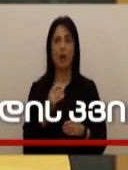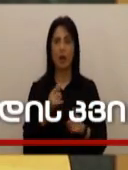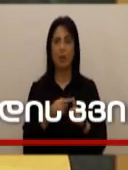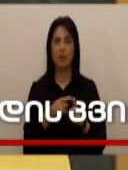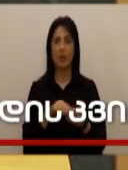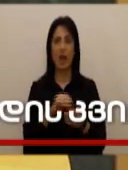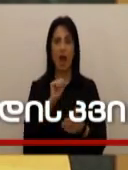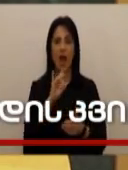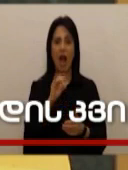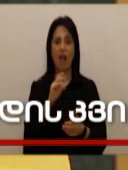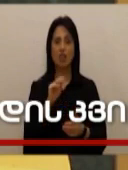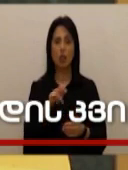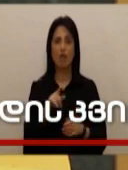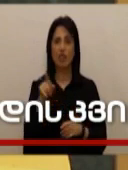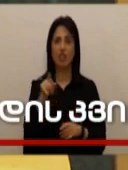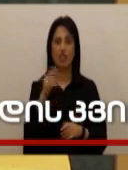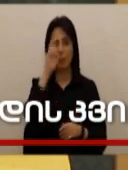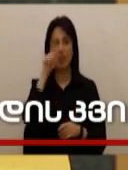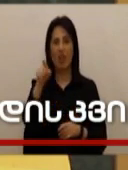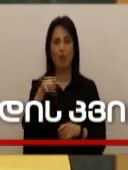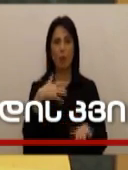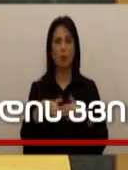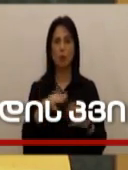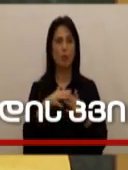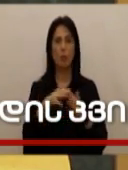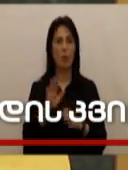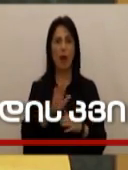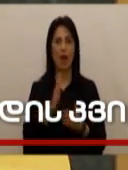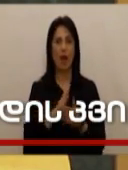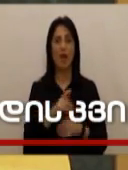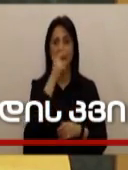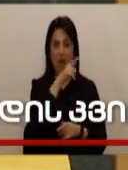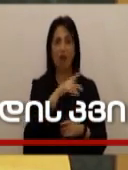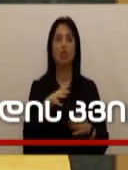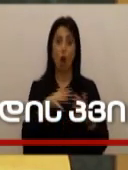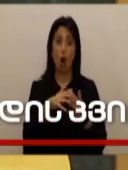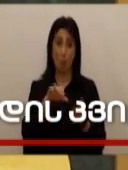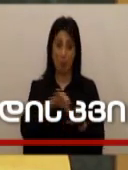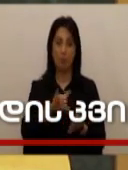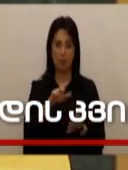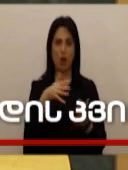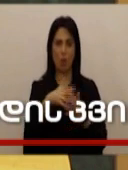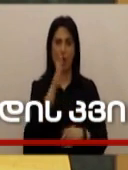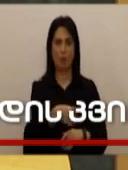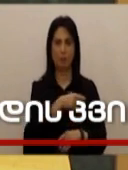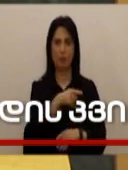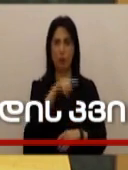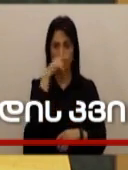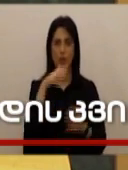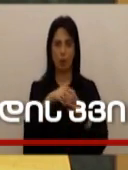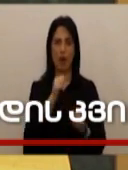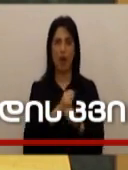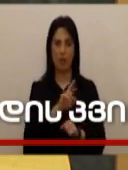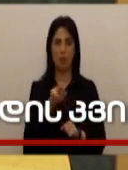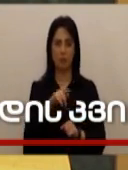Cam uite, cu arom, iesem tauro barari, somi sunt tauro. Da, mă uit cu anac, mă gândesc, sunt sacașul copilului, trebuie să scrieți cu leba și eu. Ruseta nu om scamarta